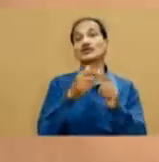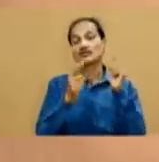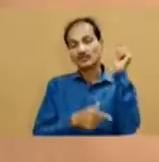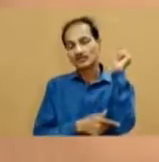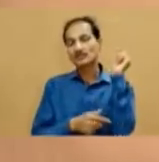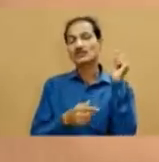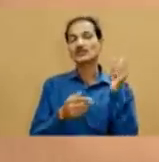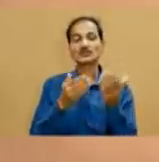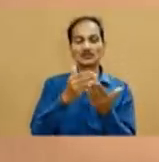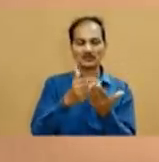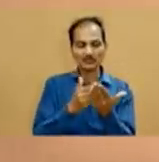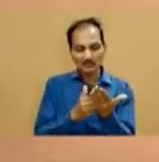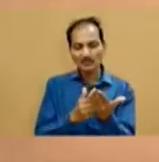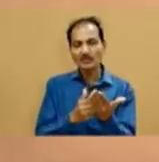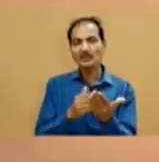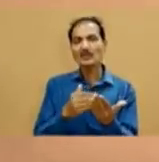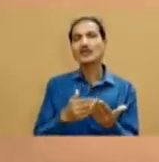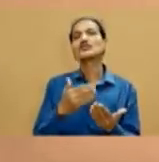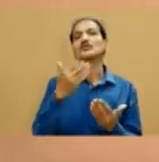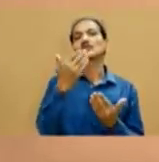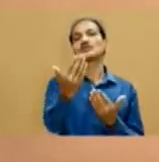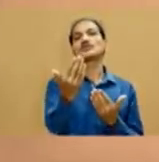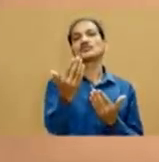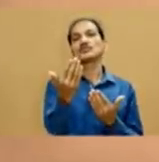ସାମ୍ନାକୁ ଆଣିବି, ମନ ଦେଇ ଶୁଣିବେ।